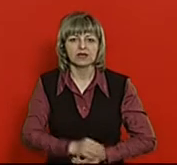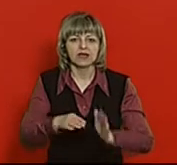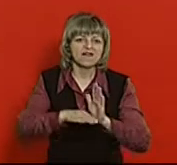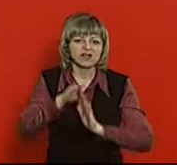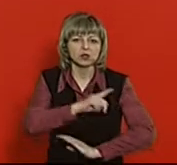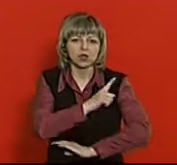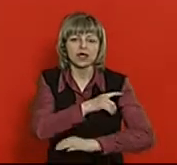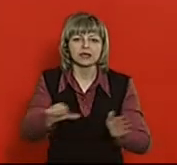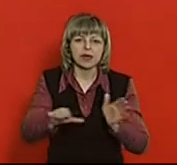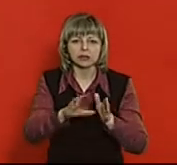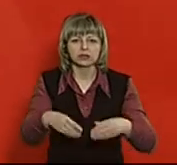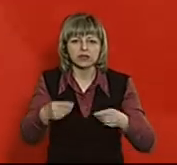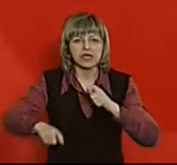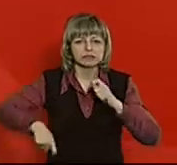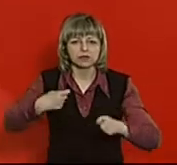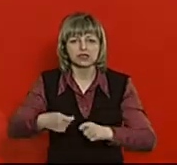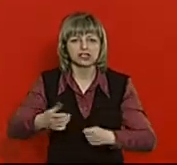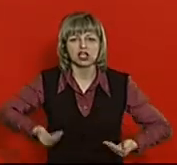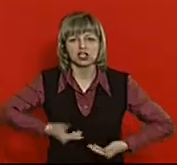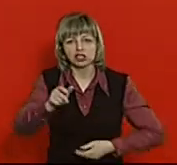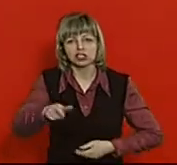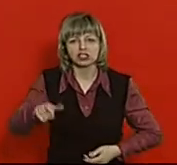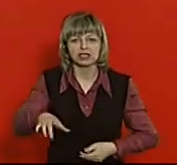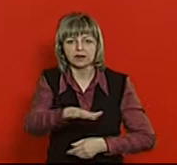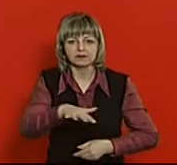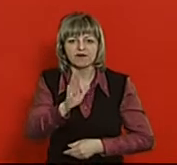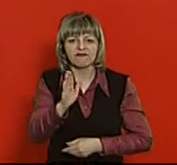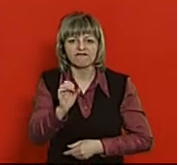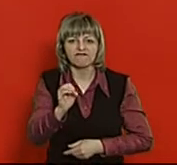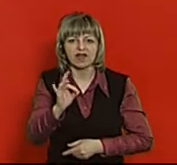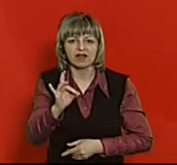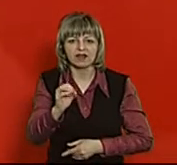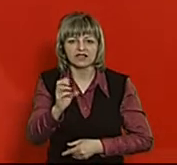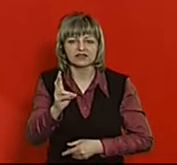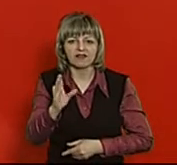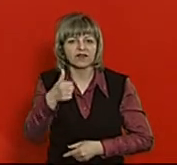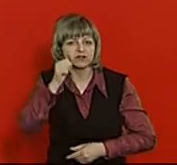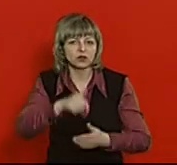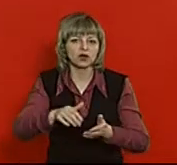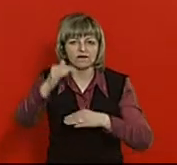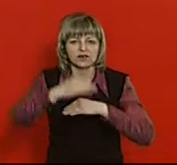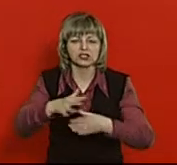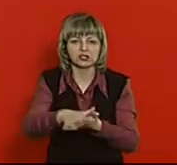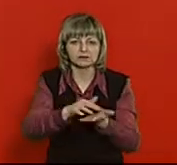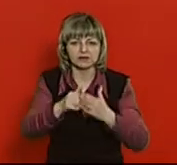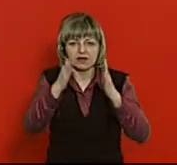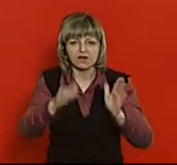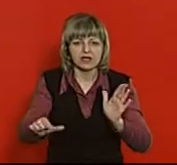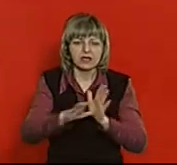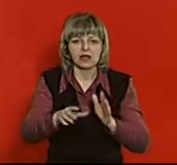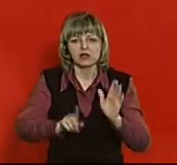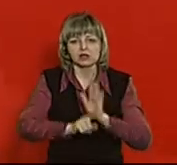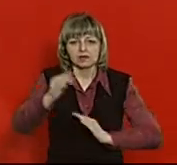Висока напруга завдала збитків жителям району Вересневе в Луцьку. Учора ввечері там зіпсувався трансформатор і виник перепад